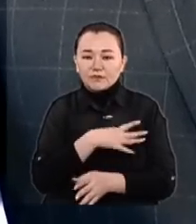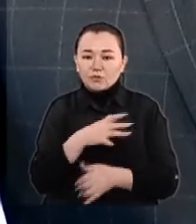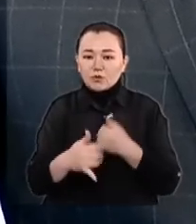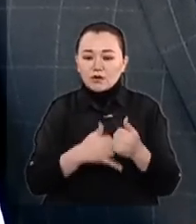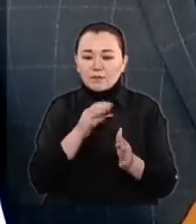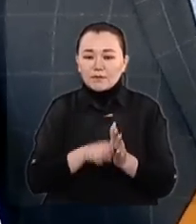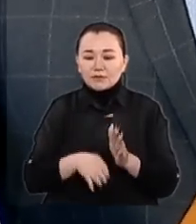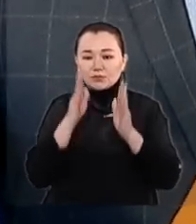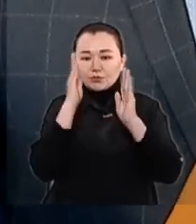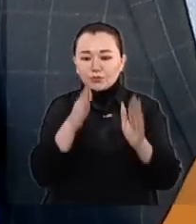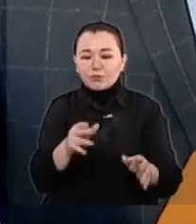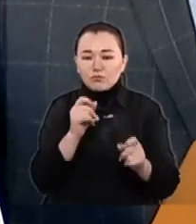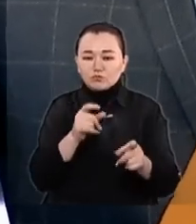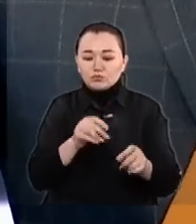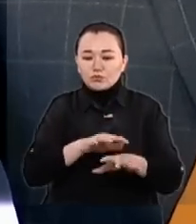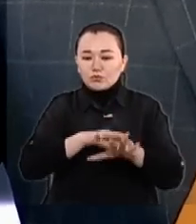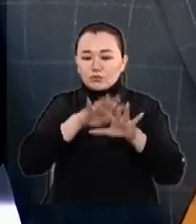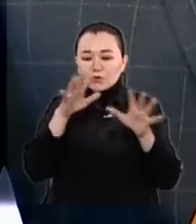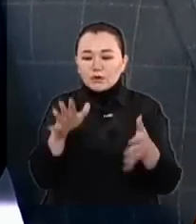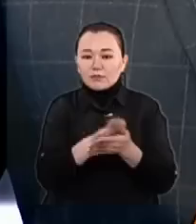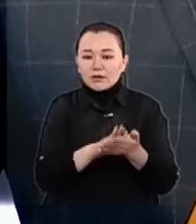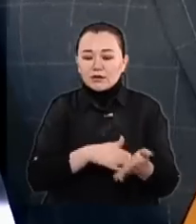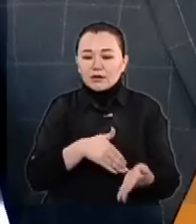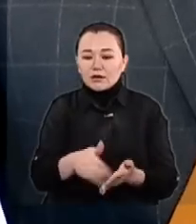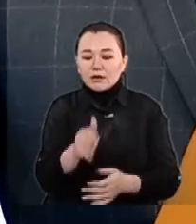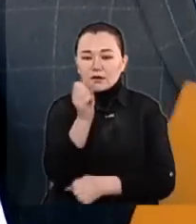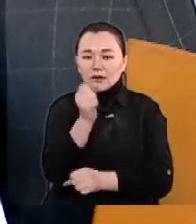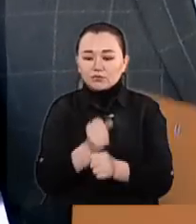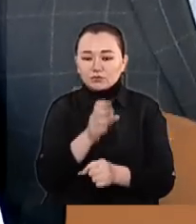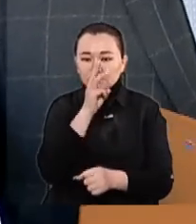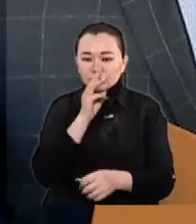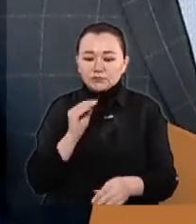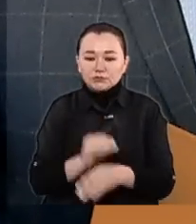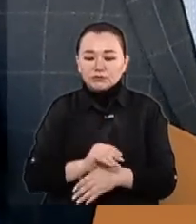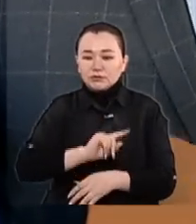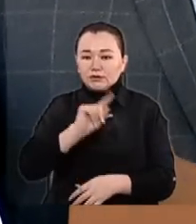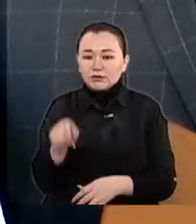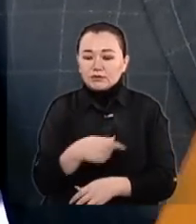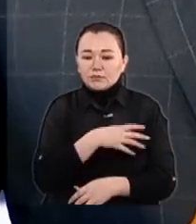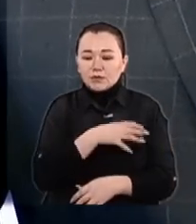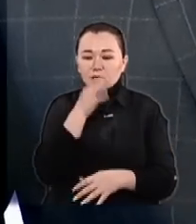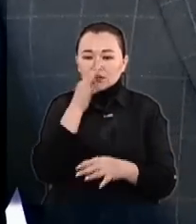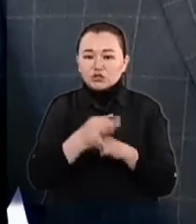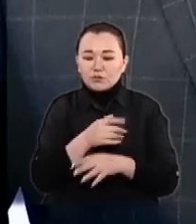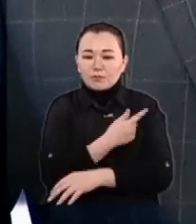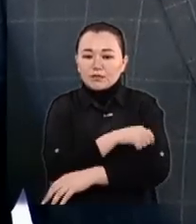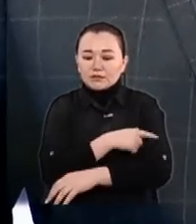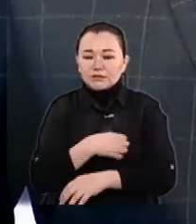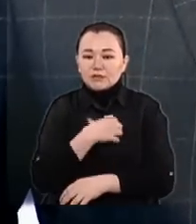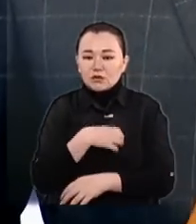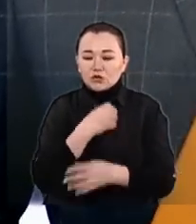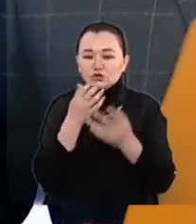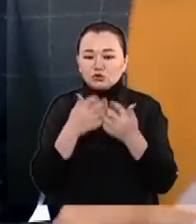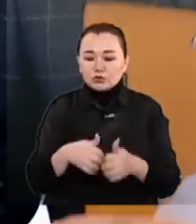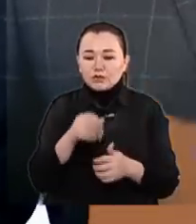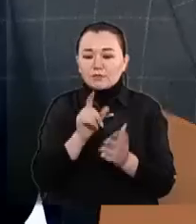көлік дәлізі күл қоқысқа толған. Тазалаудан бас тартқан жұмысшылар айлықты көтерсін деп талап қойған. Айтуларынша, медициналық сақтандыру шоты